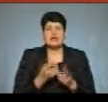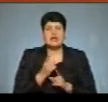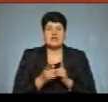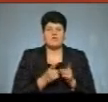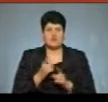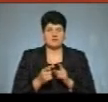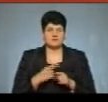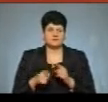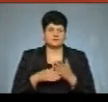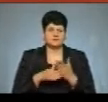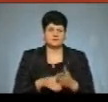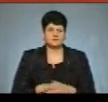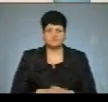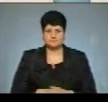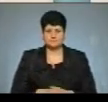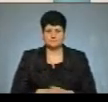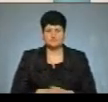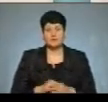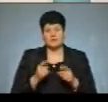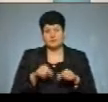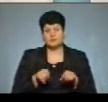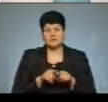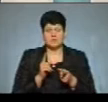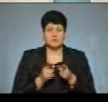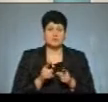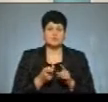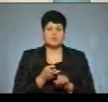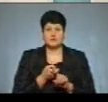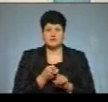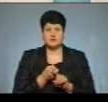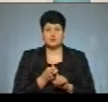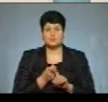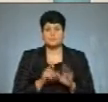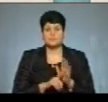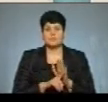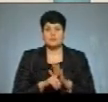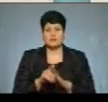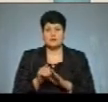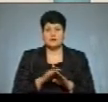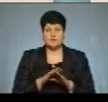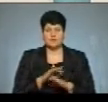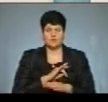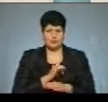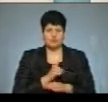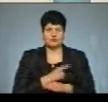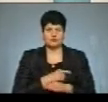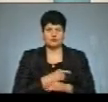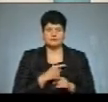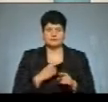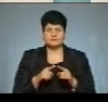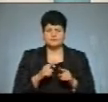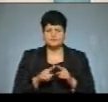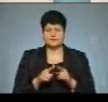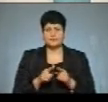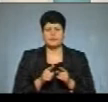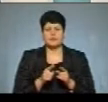реформи екстреної медичної допомоги? Ну, так, дійсно. У зв'язку з впровадженням на повну потужність